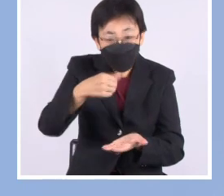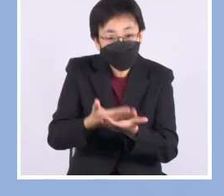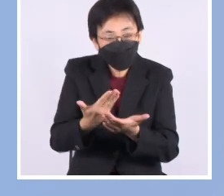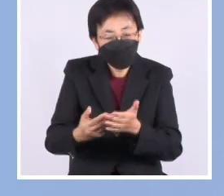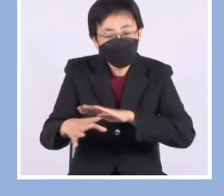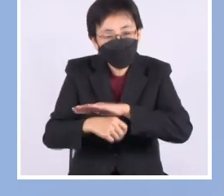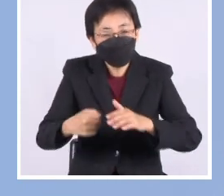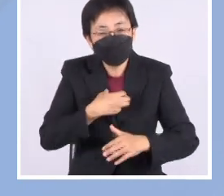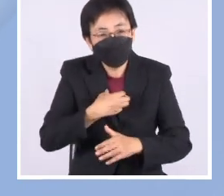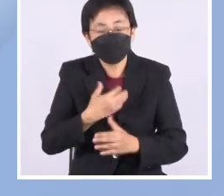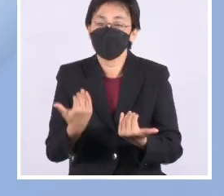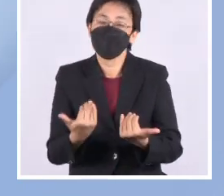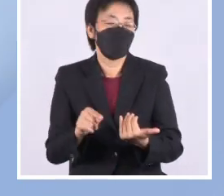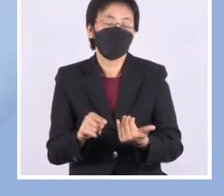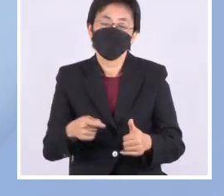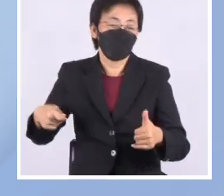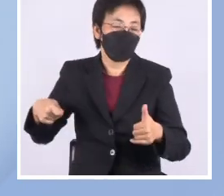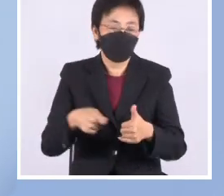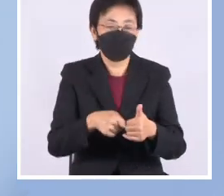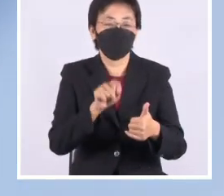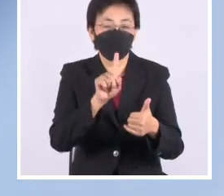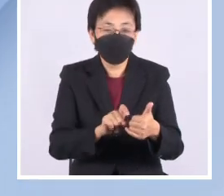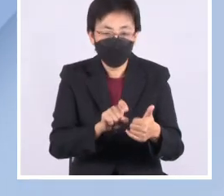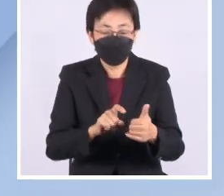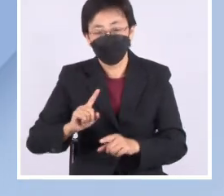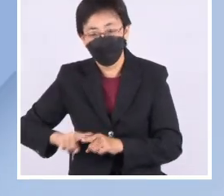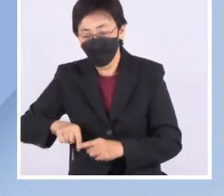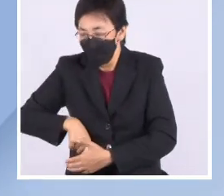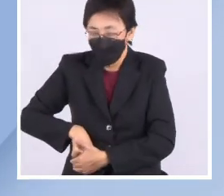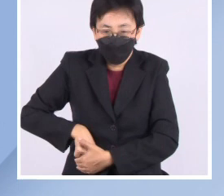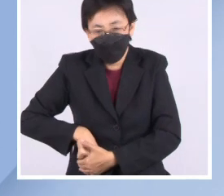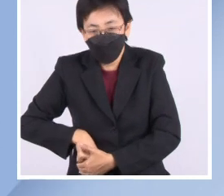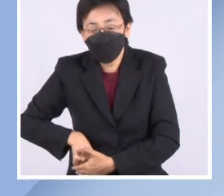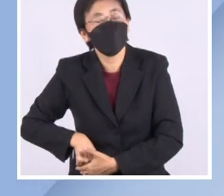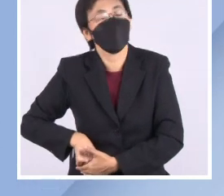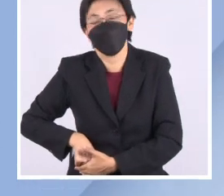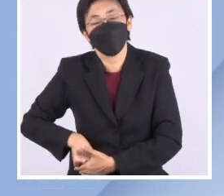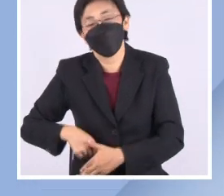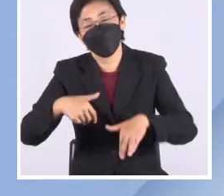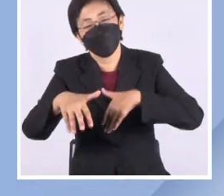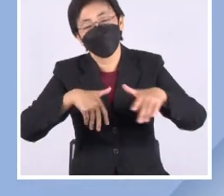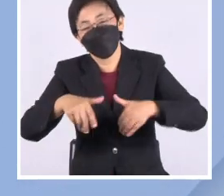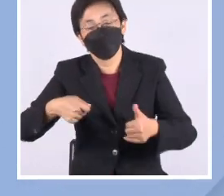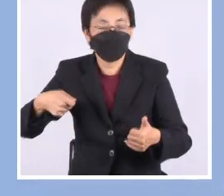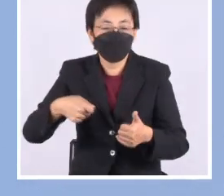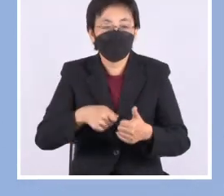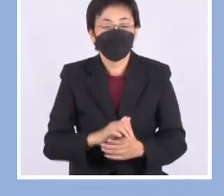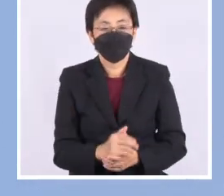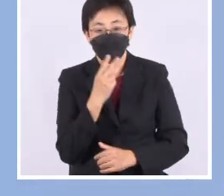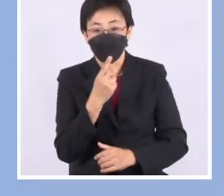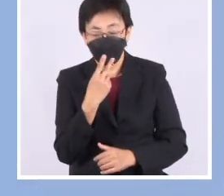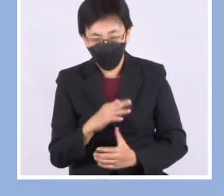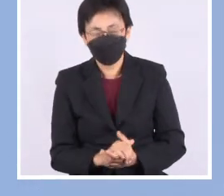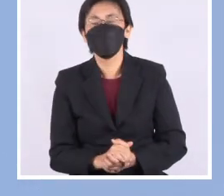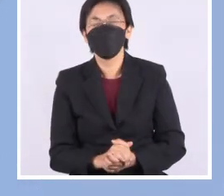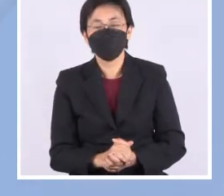ที่สุดก็ถูกแจ้งข้อหาฆ่าผู้อื่นตายโดยเจตนาพกพามีดไปในเมืองหมู่บ้านทางสาธารณะแน่นอนว่าเมื่อสักครู่เราเห็นวินาทีของการทำแผ